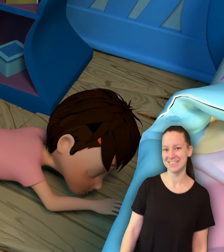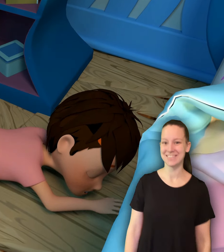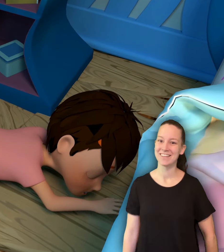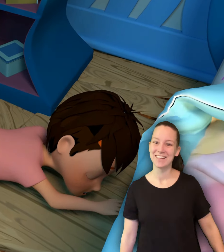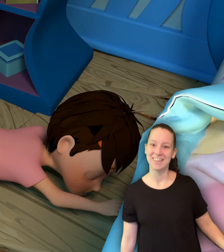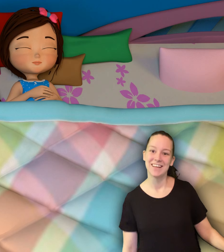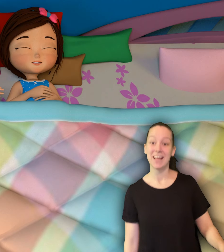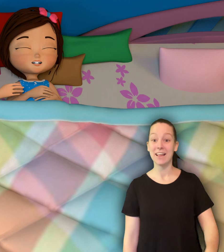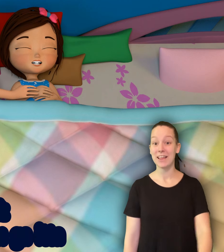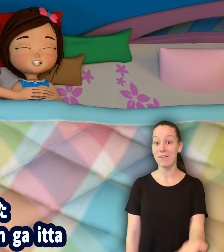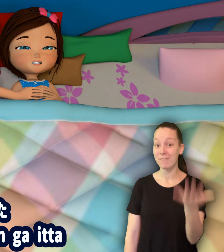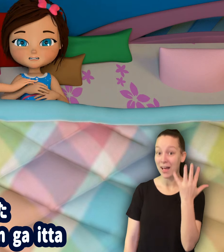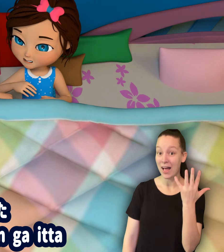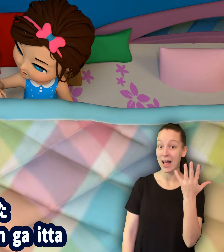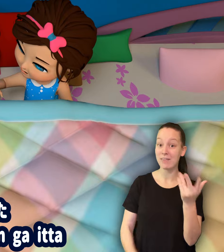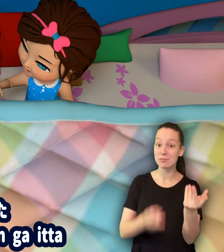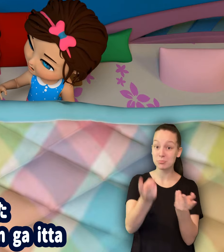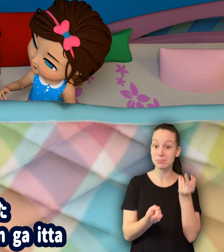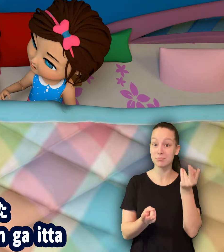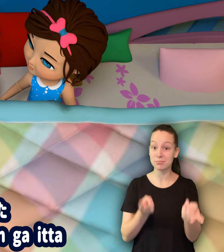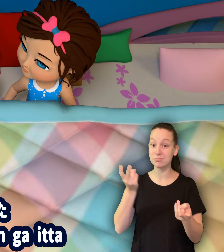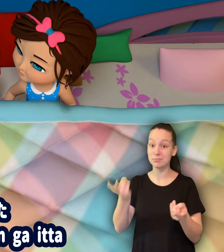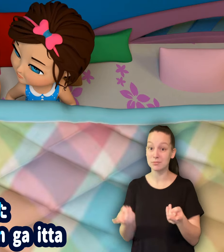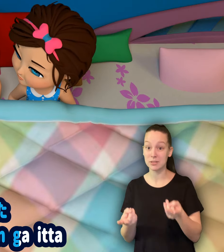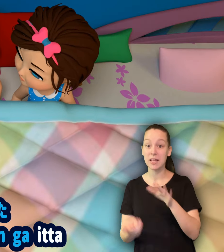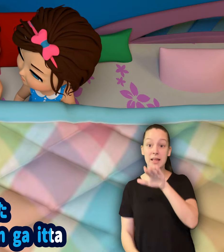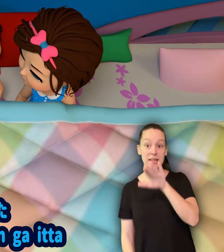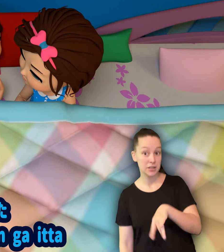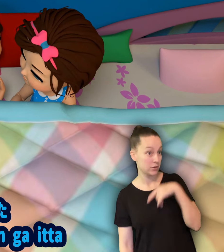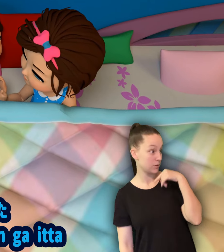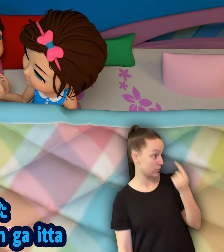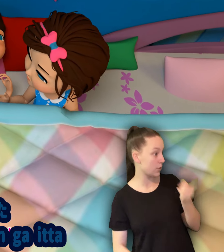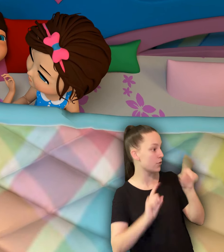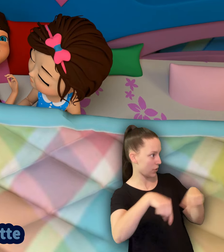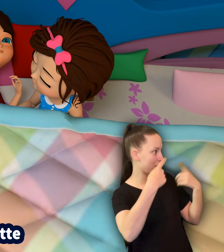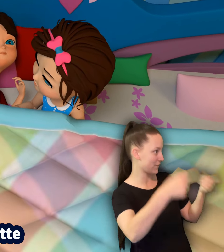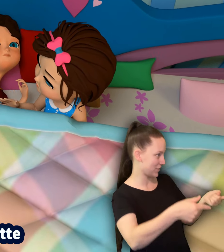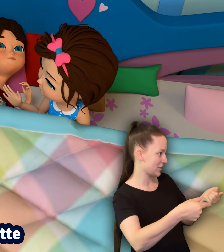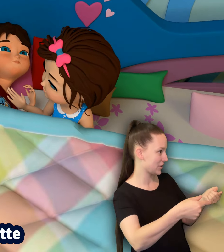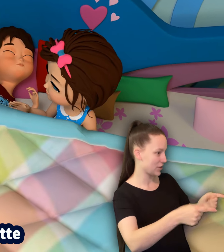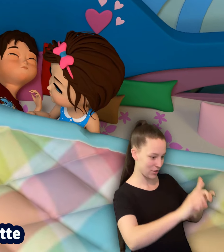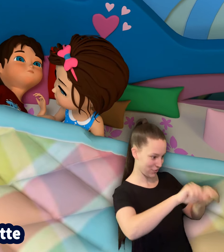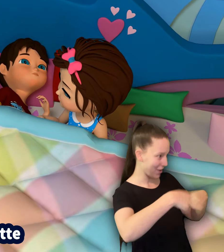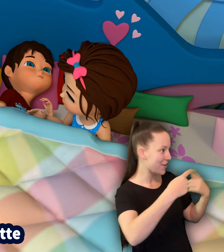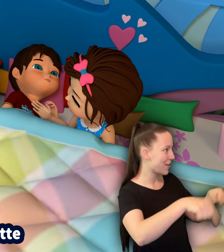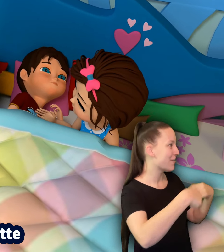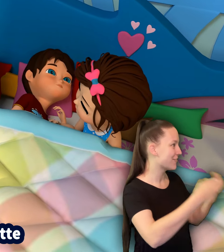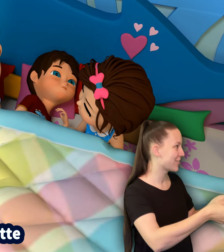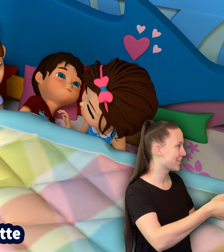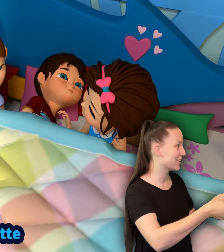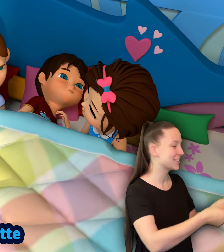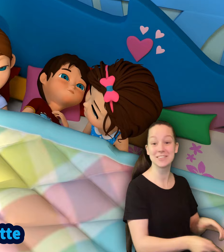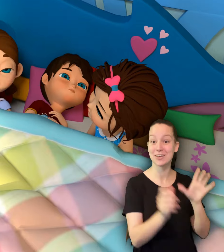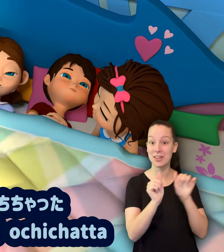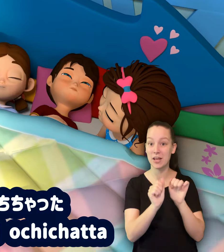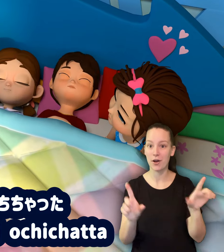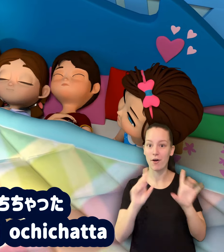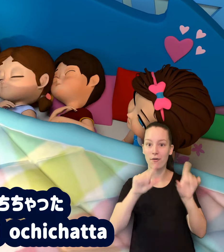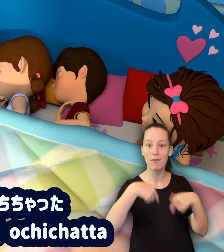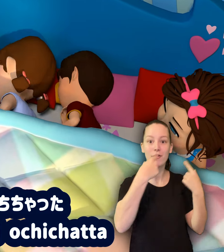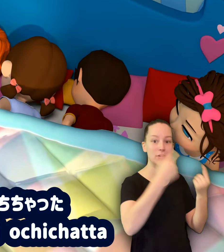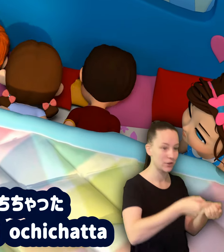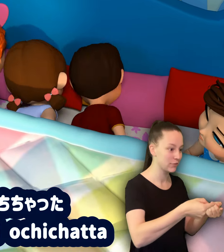たドにご匹ちびちゃんが言った転がって転がって